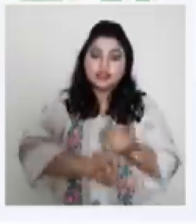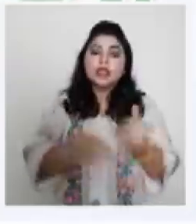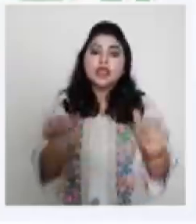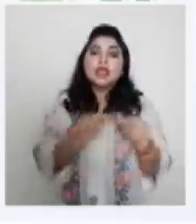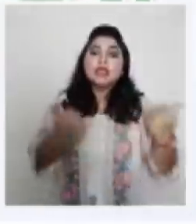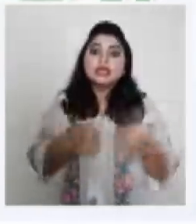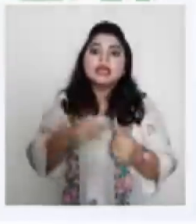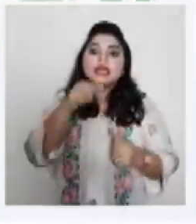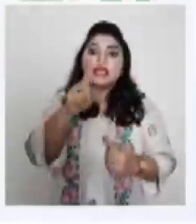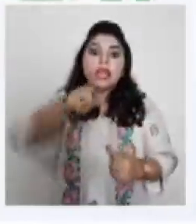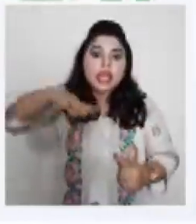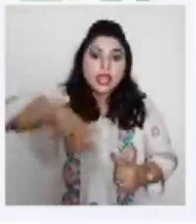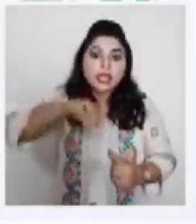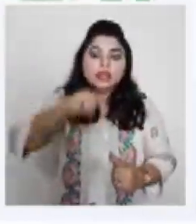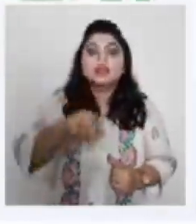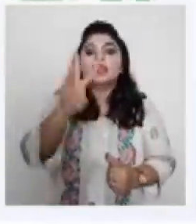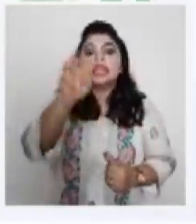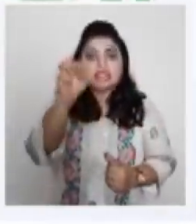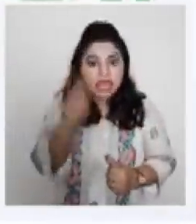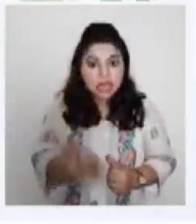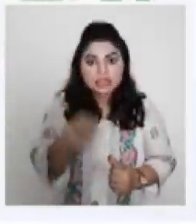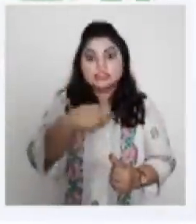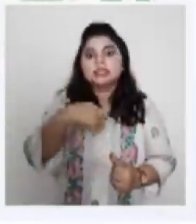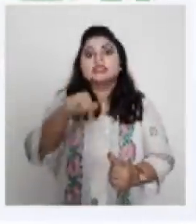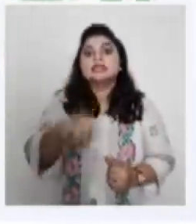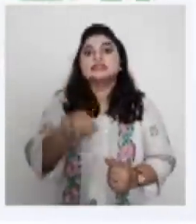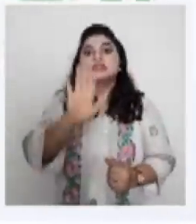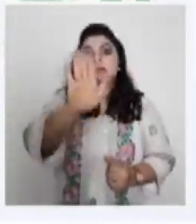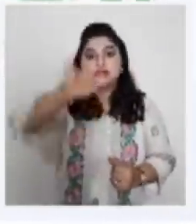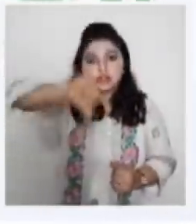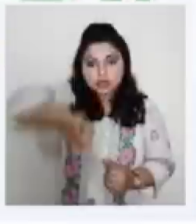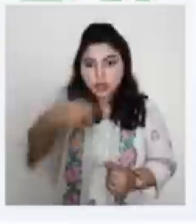১৫,৪৯৮ জন। সারা বিশ্বে ২৪ ঘন্টায় শনাক্ত হয়েছেন